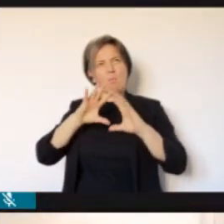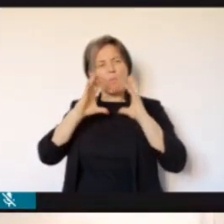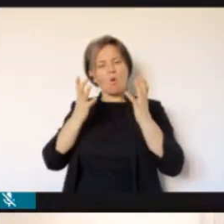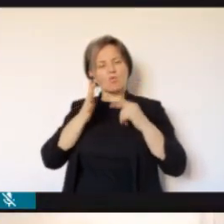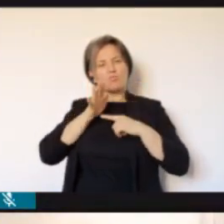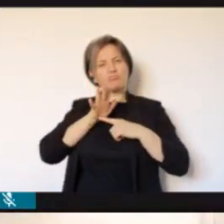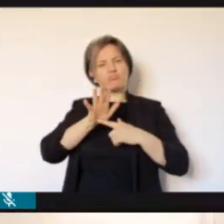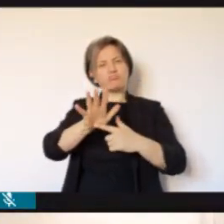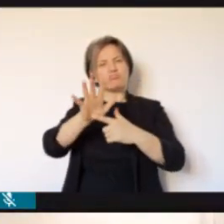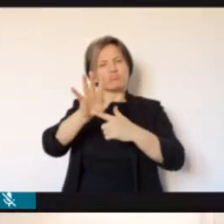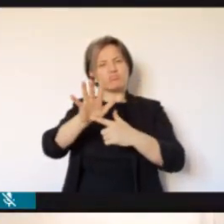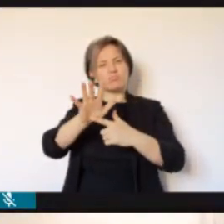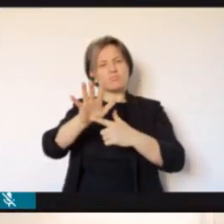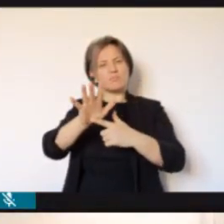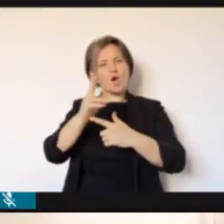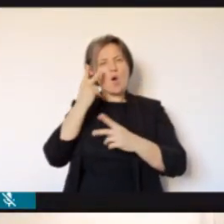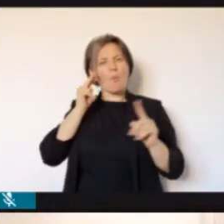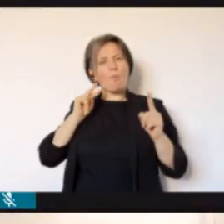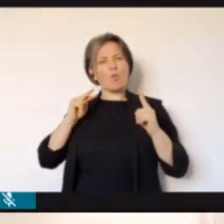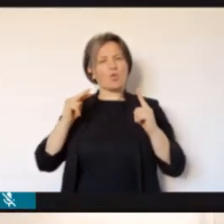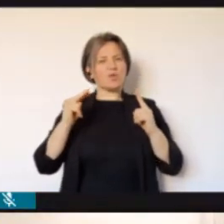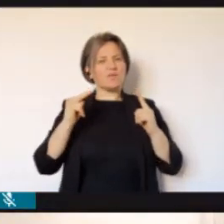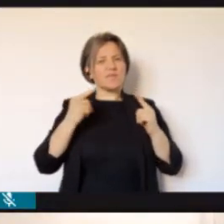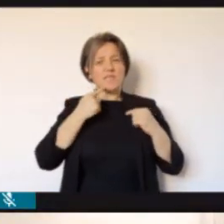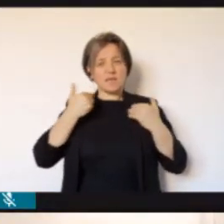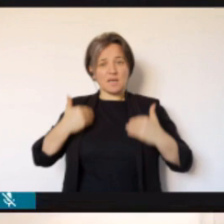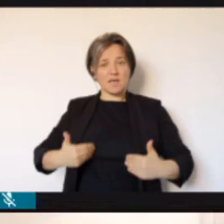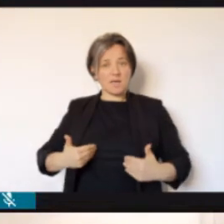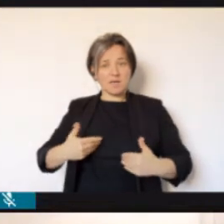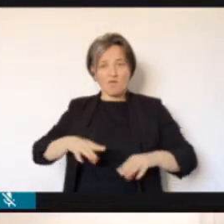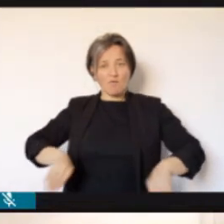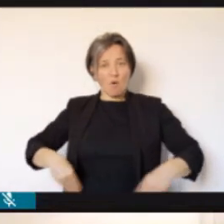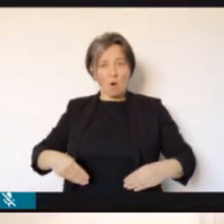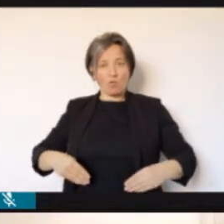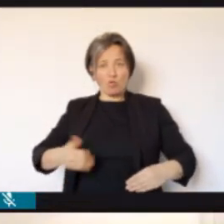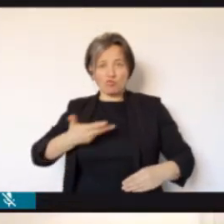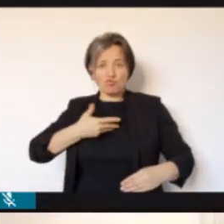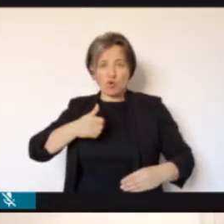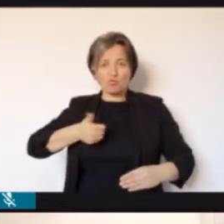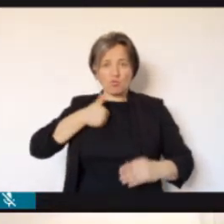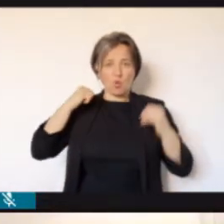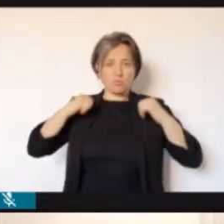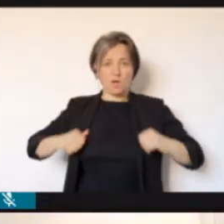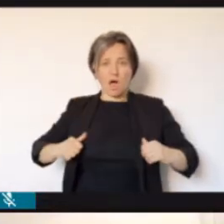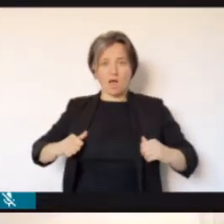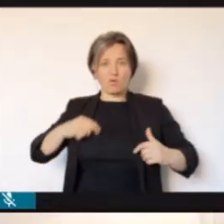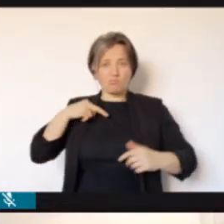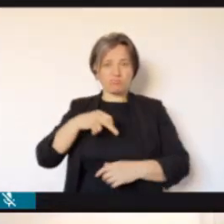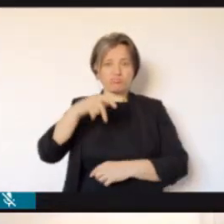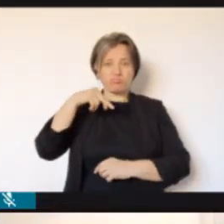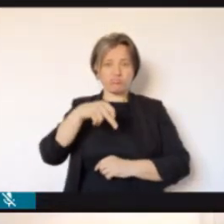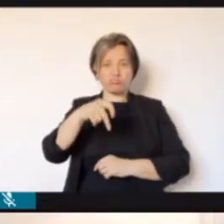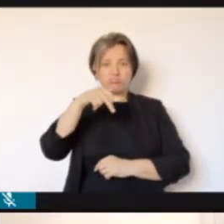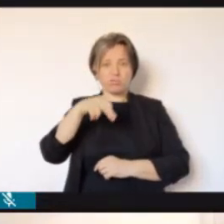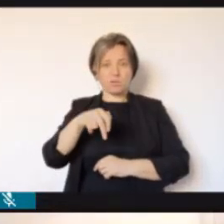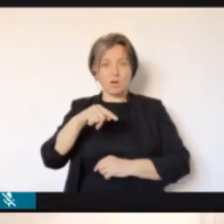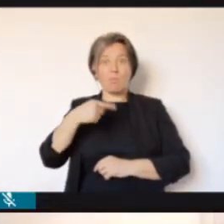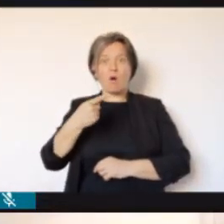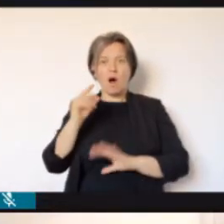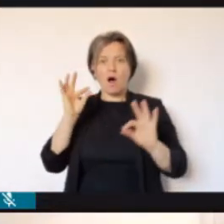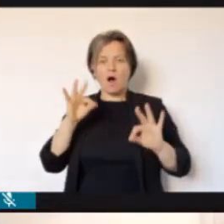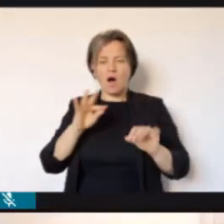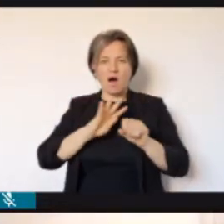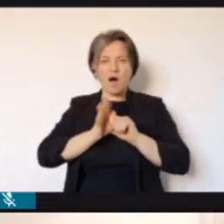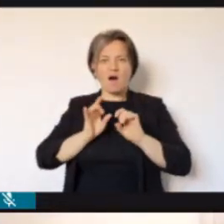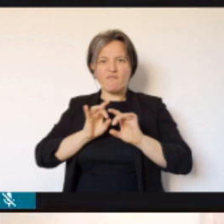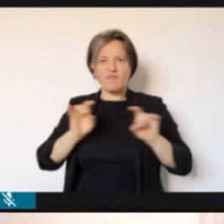dove mostrare il mondo dal basso, dal punto di vista di chi non ha nulla se non il proprio zaino. Ma poi